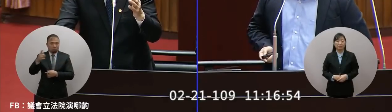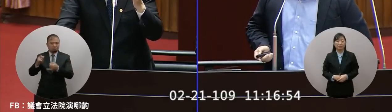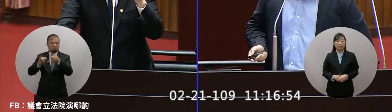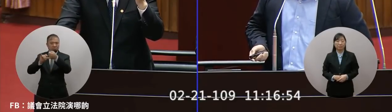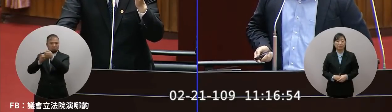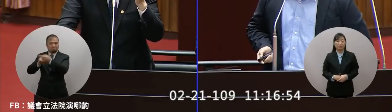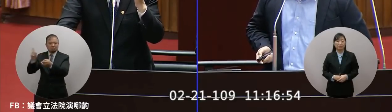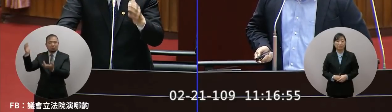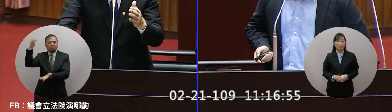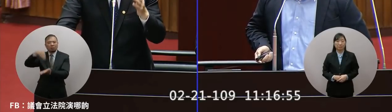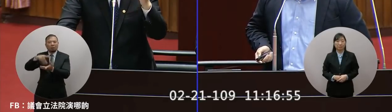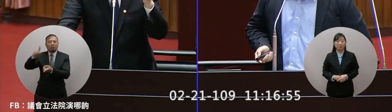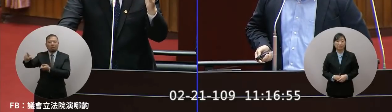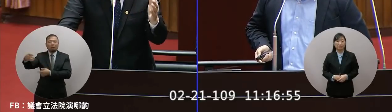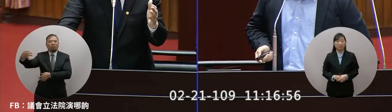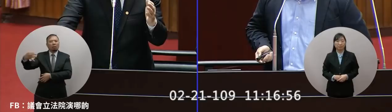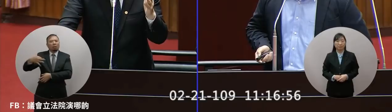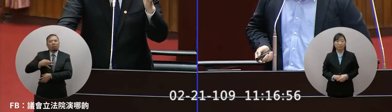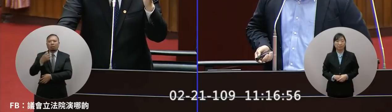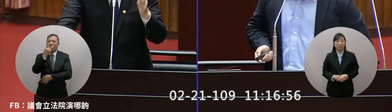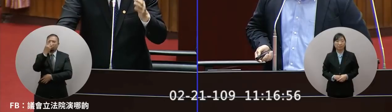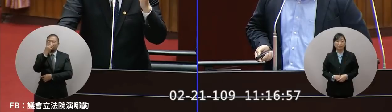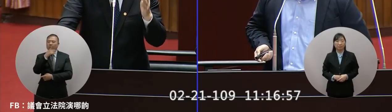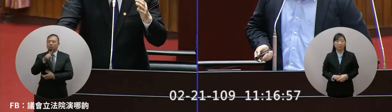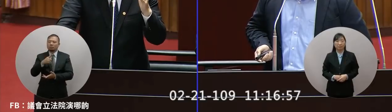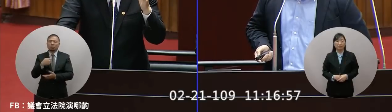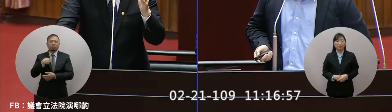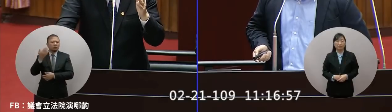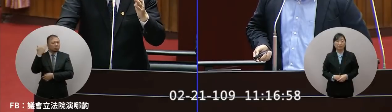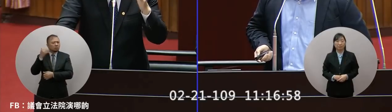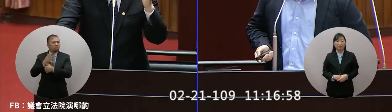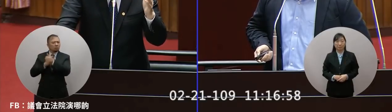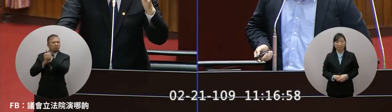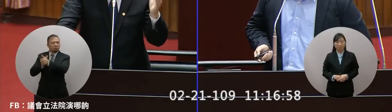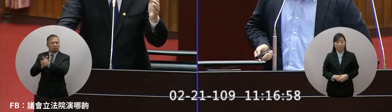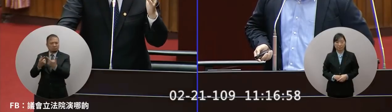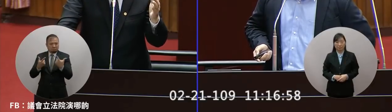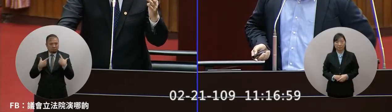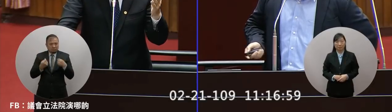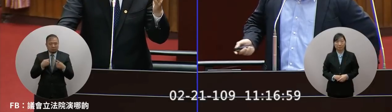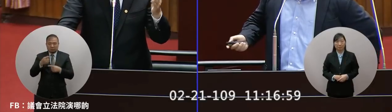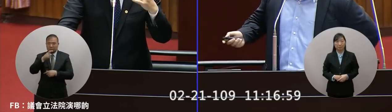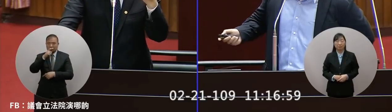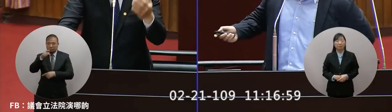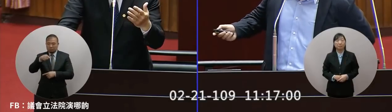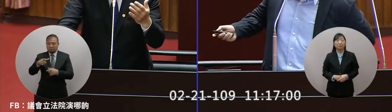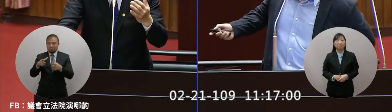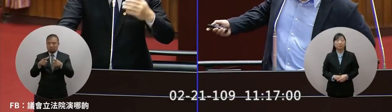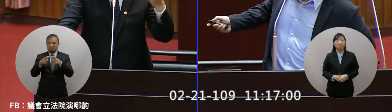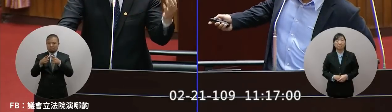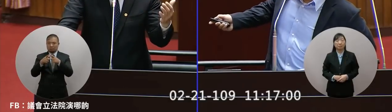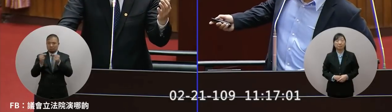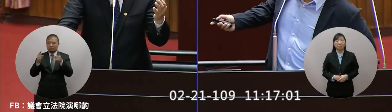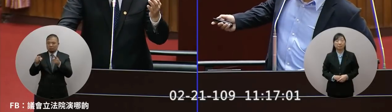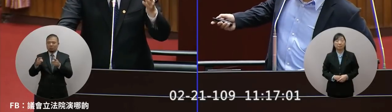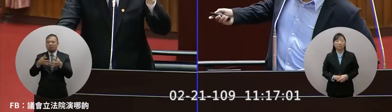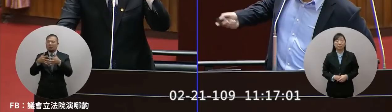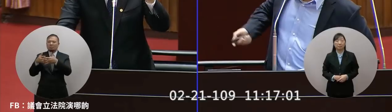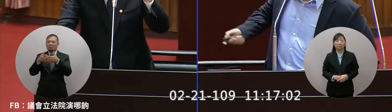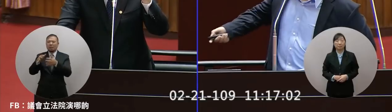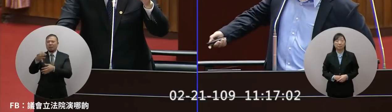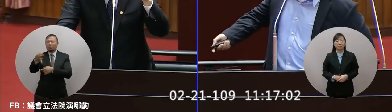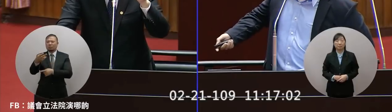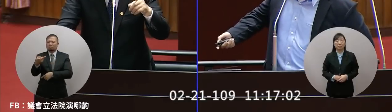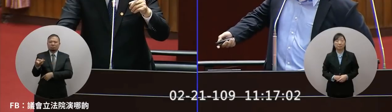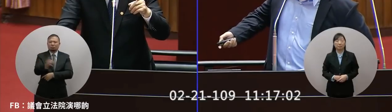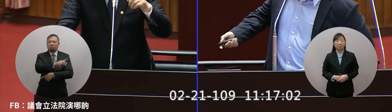解，这一个当时透过本来有一个叫做日元呐、啊，用不要用美元，要用日元的这个机制，